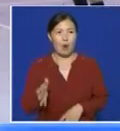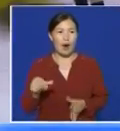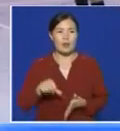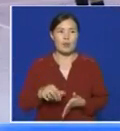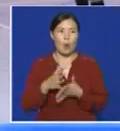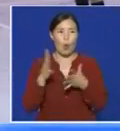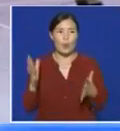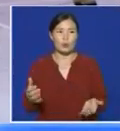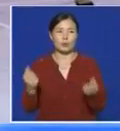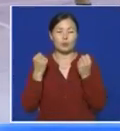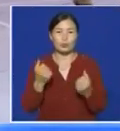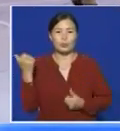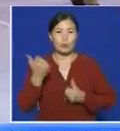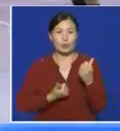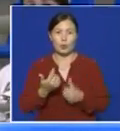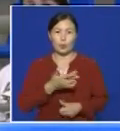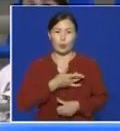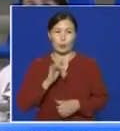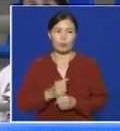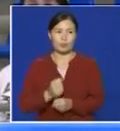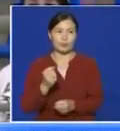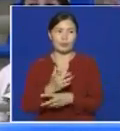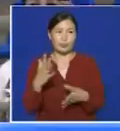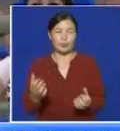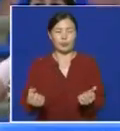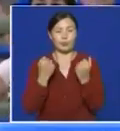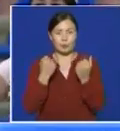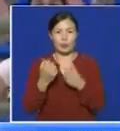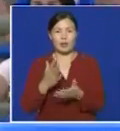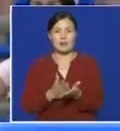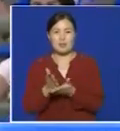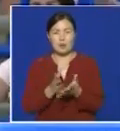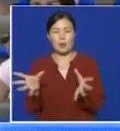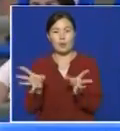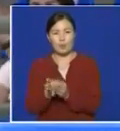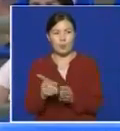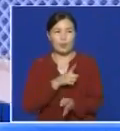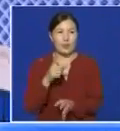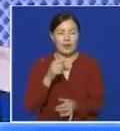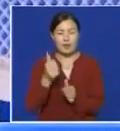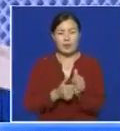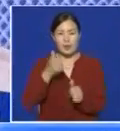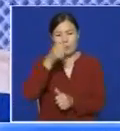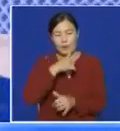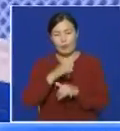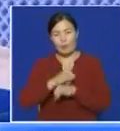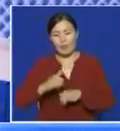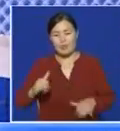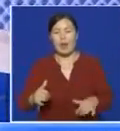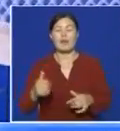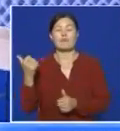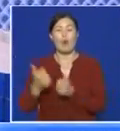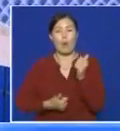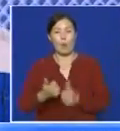Қатысушылардың көбеюімен спорт одасының талаптары да күшеюде. Сондай-ақ спортшы медқызметкерлердің шеберлігі жылдан жылға ұшталып келеді.